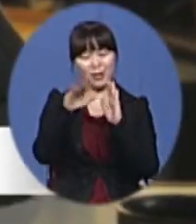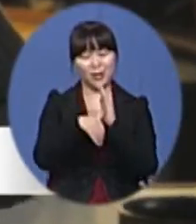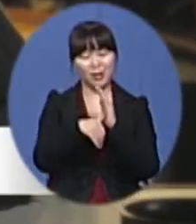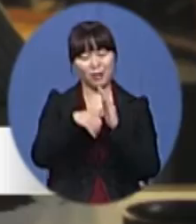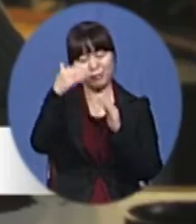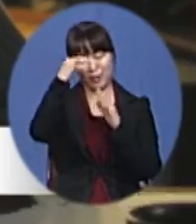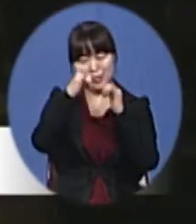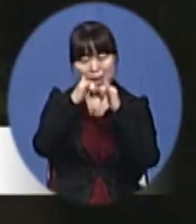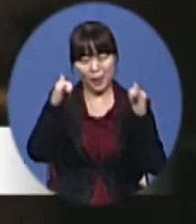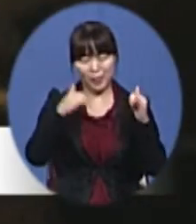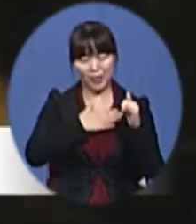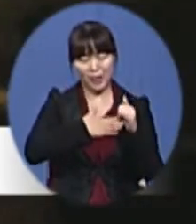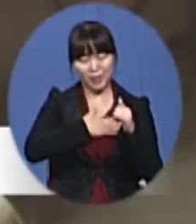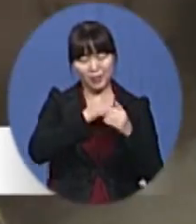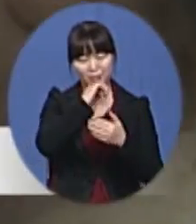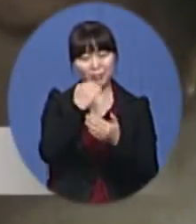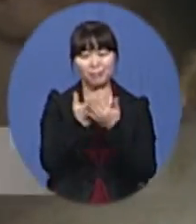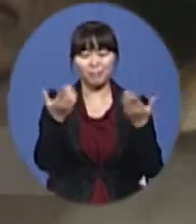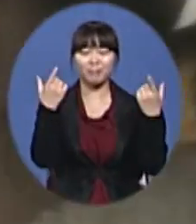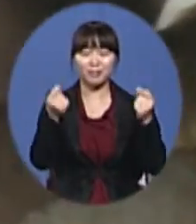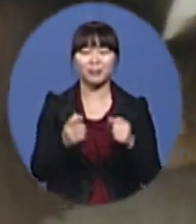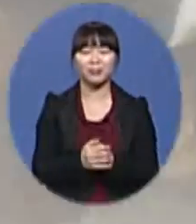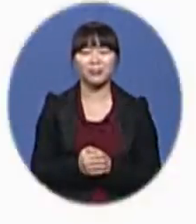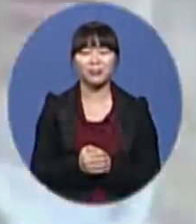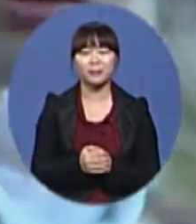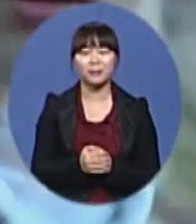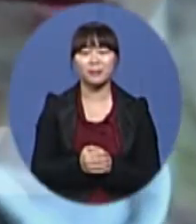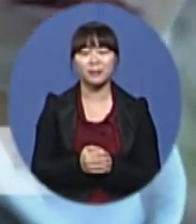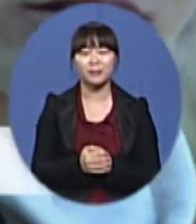관객들의 감성을 자극할 것으로 보입니다.